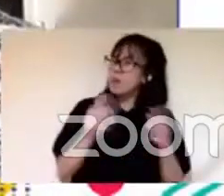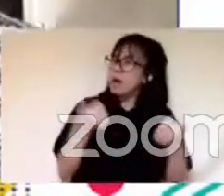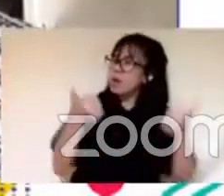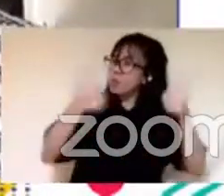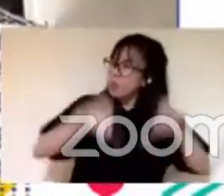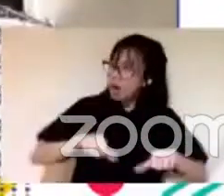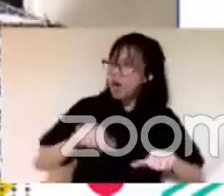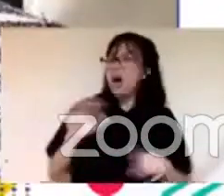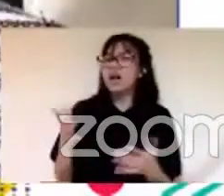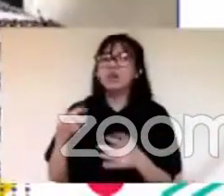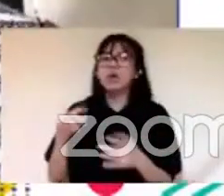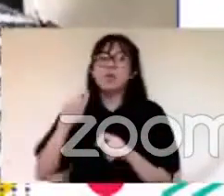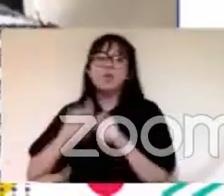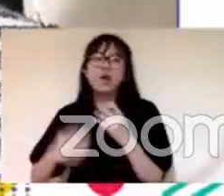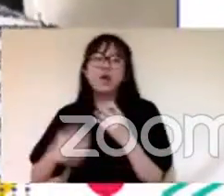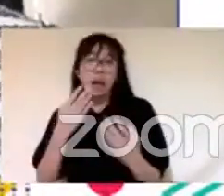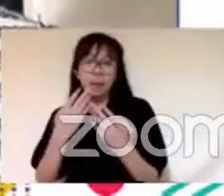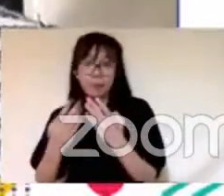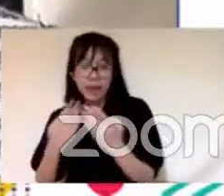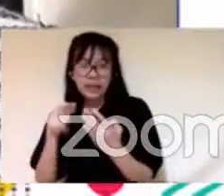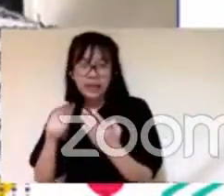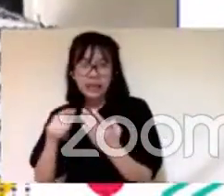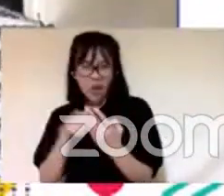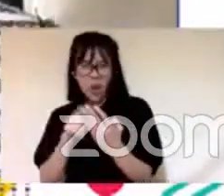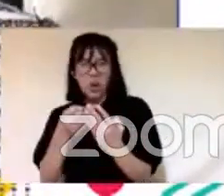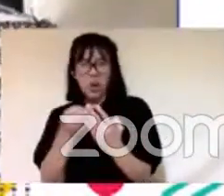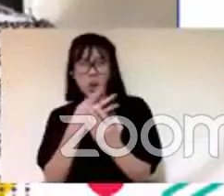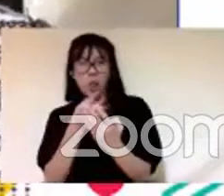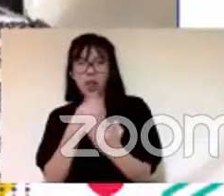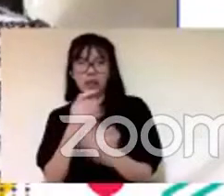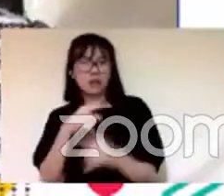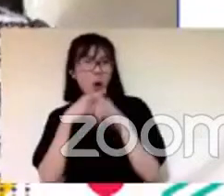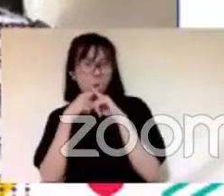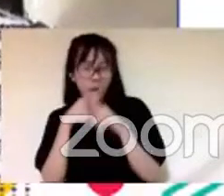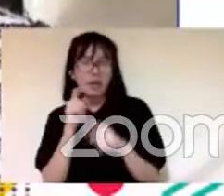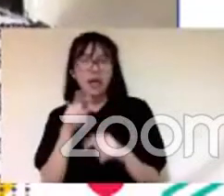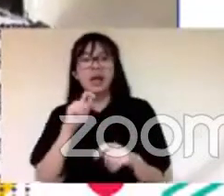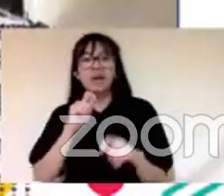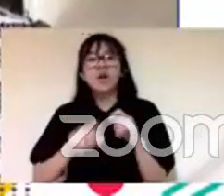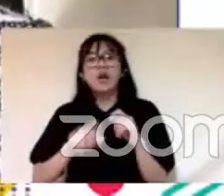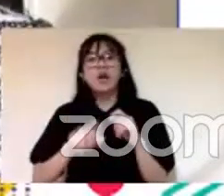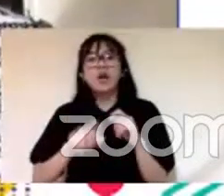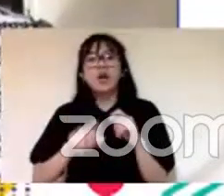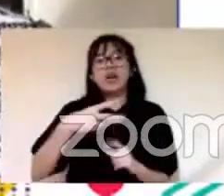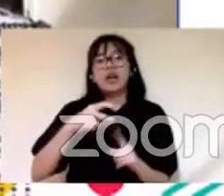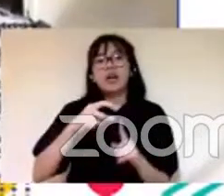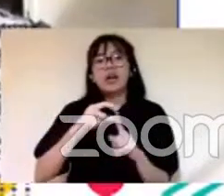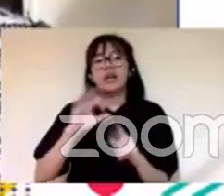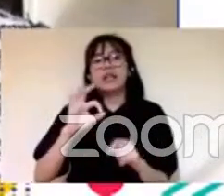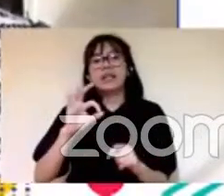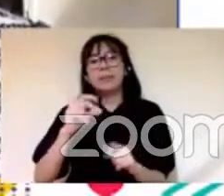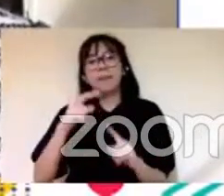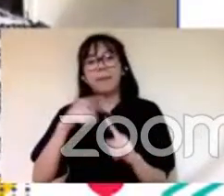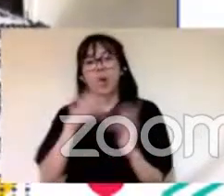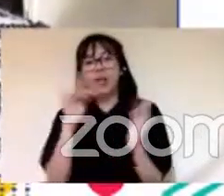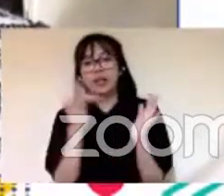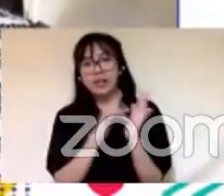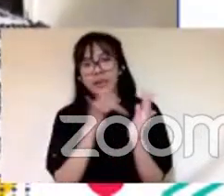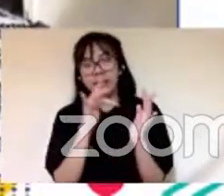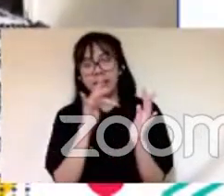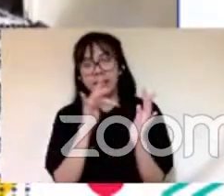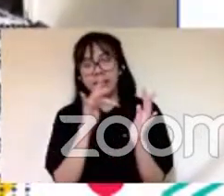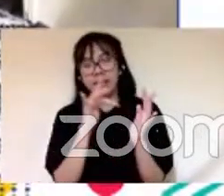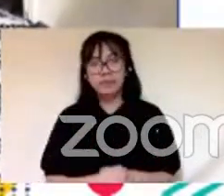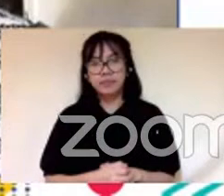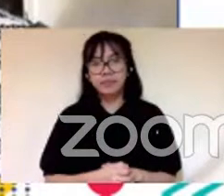report, dan lain-lain, baru kemudian melapor kepada penegak hukum. Ya. Karena menurut saya